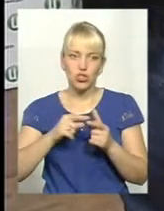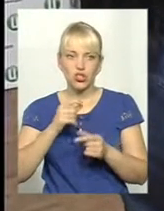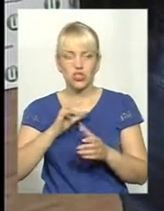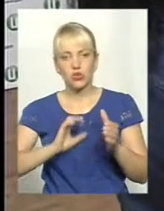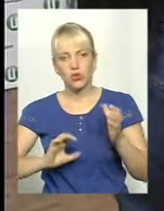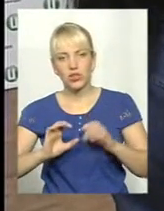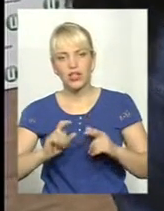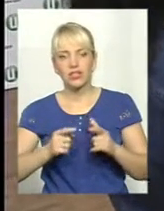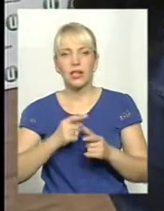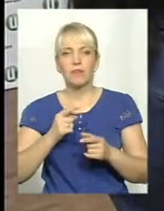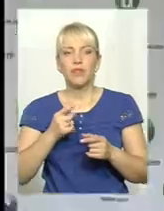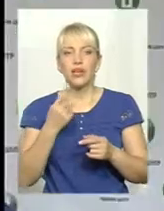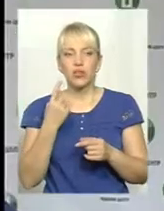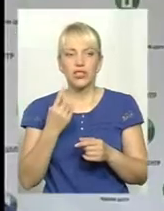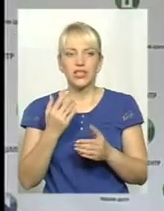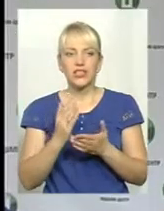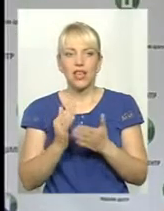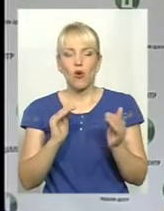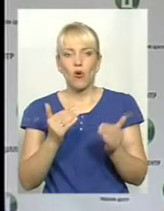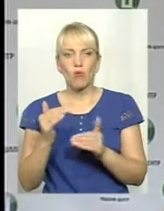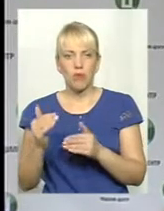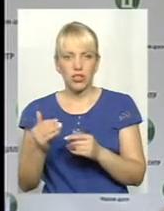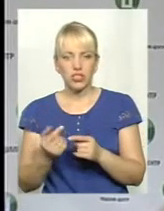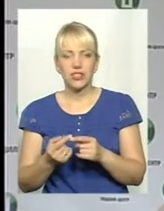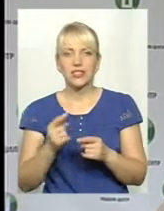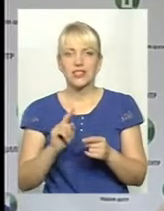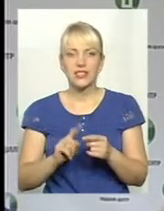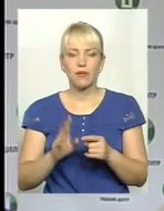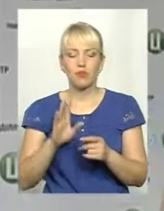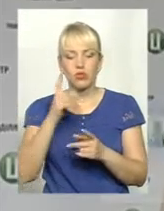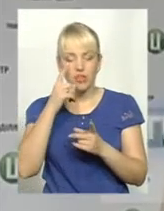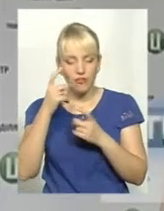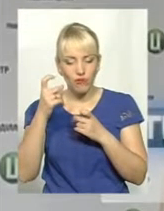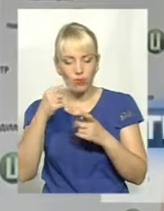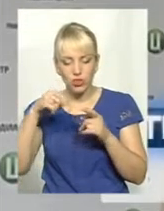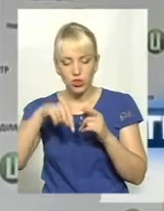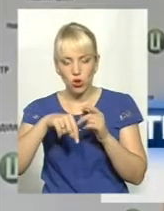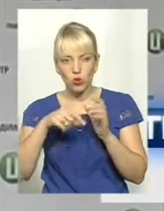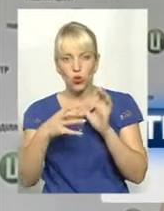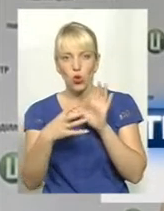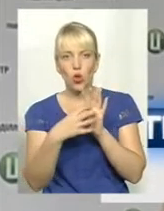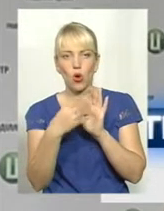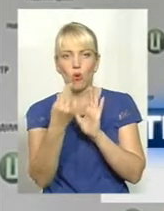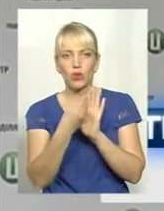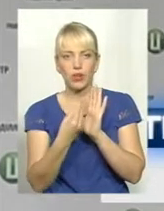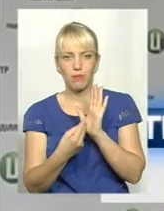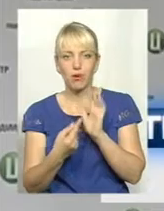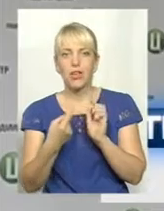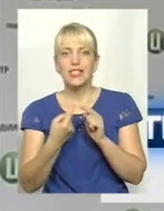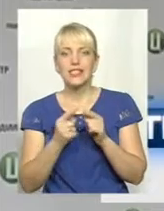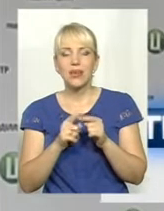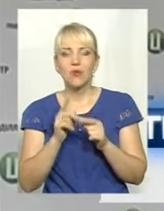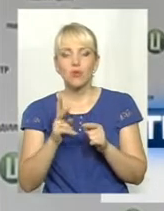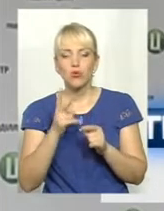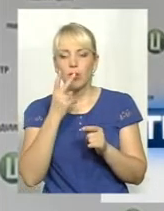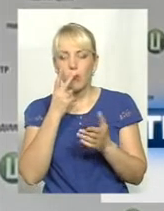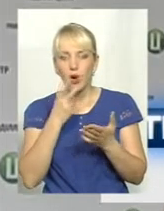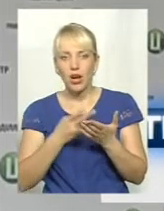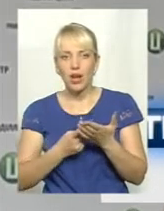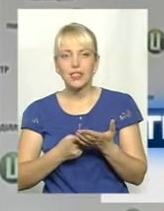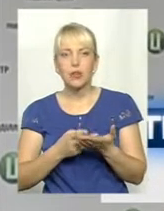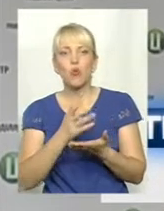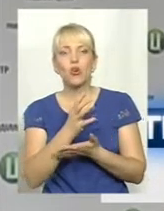буде відображати туристичний потенціал області. Обмежень щодо того, хто може брати участь в конкурсі, немає. Байдуже, ви учень, студент